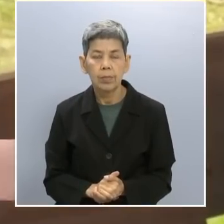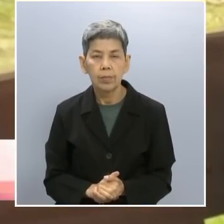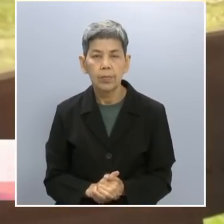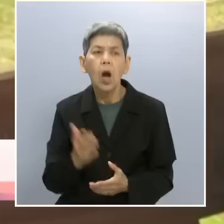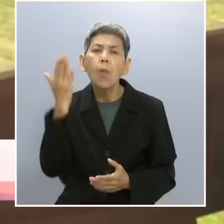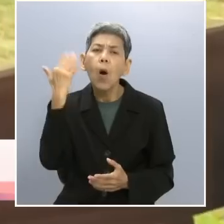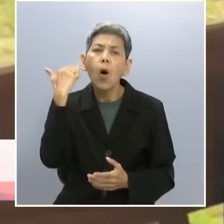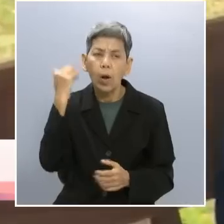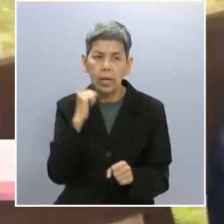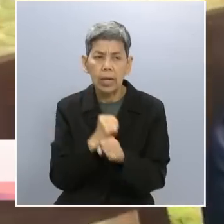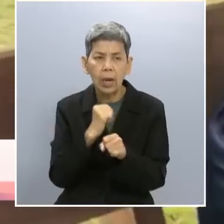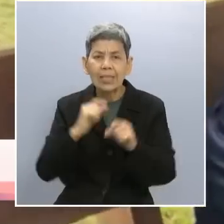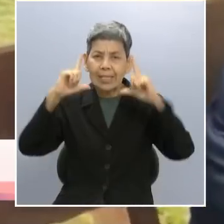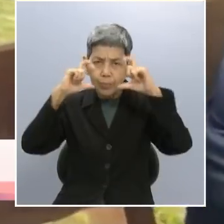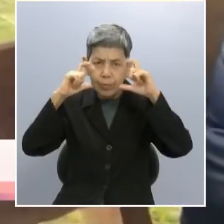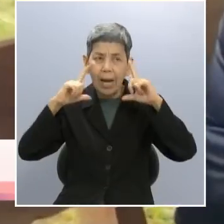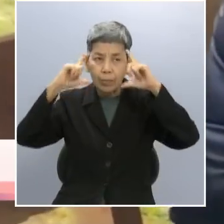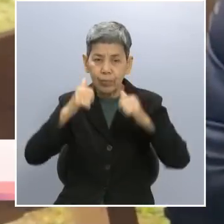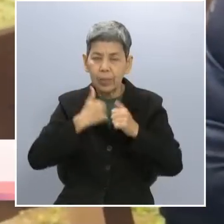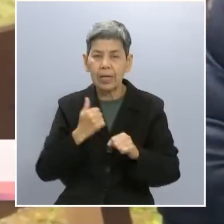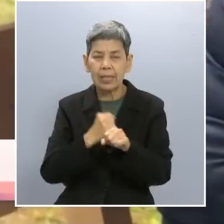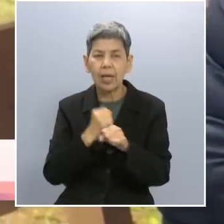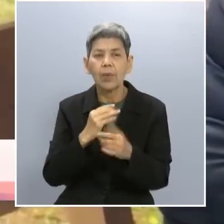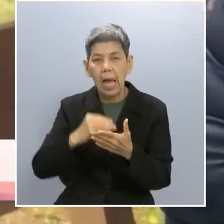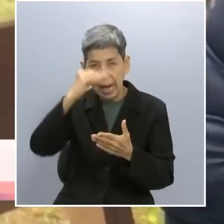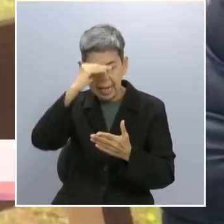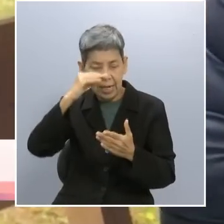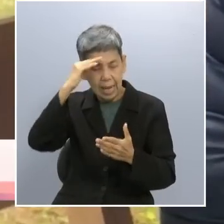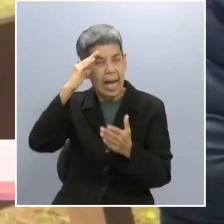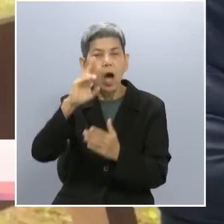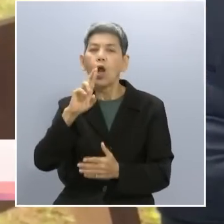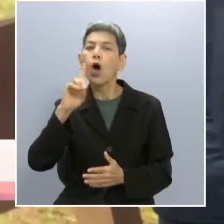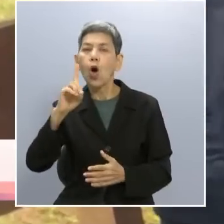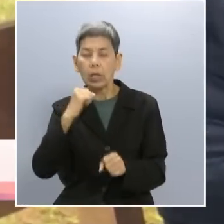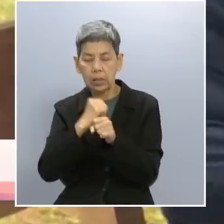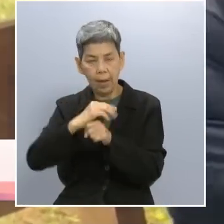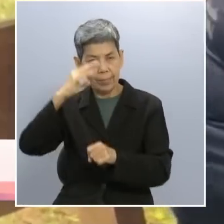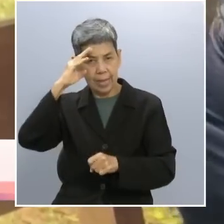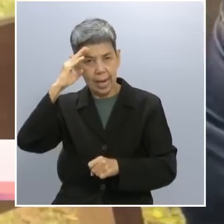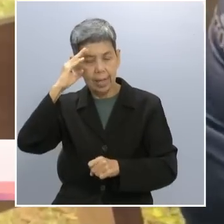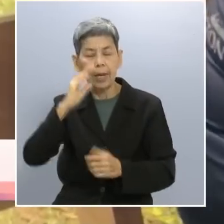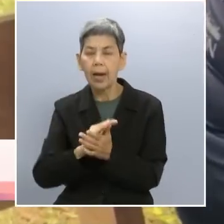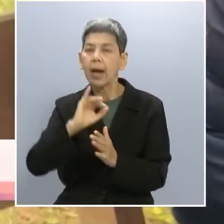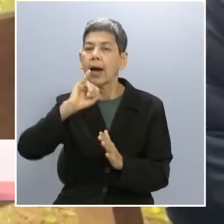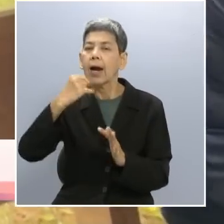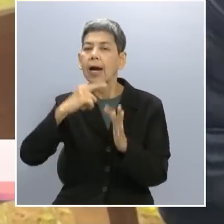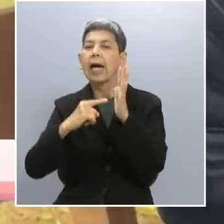แต่ก่อนถ่ายรูปแบบแย่กันเฉยๆนะว่าจะๆคือผมเรียนหล่อๆเนาะคือเขาก็แนะนำของจากเป๊ะครับ